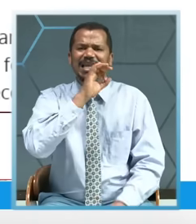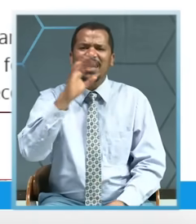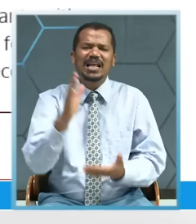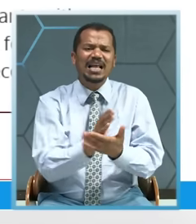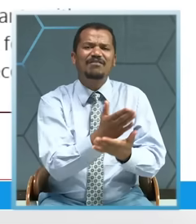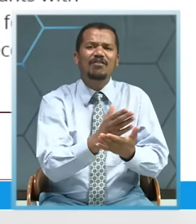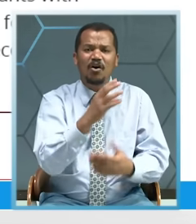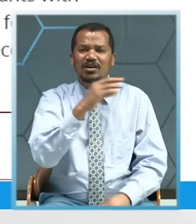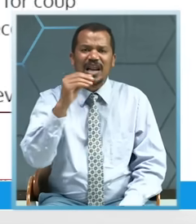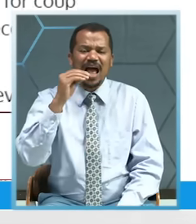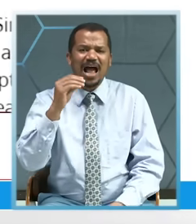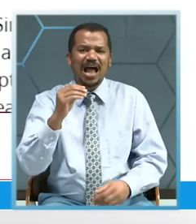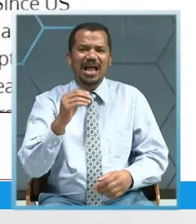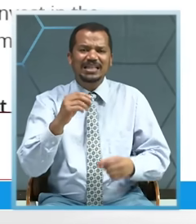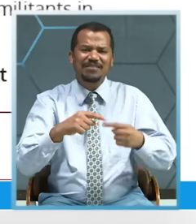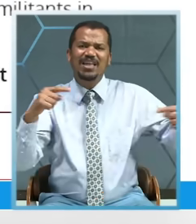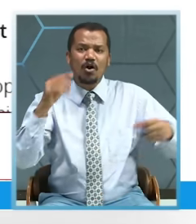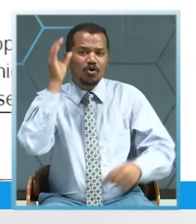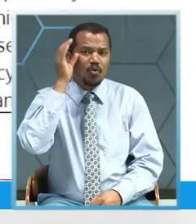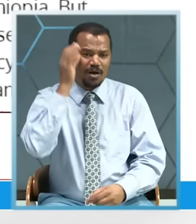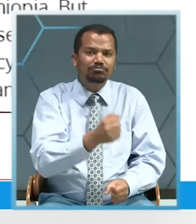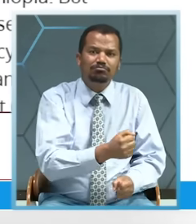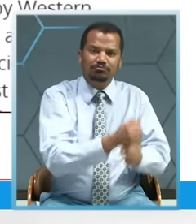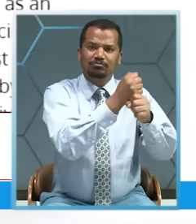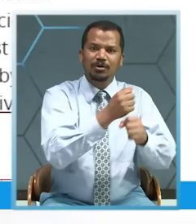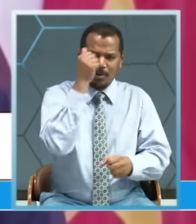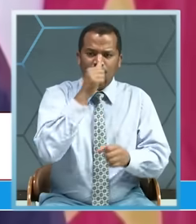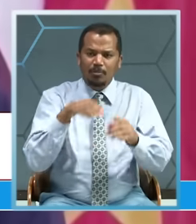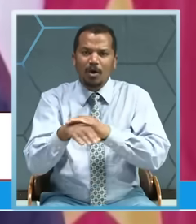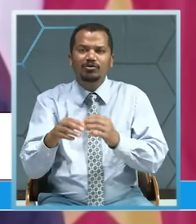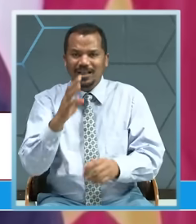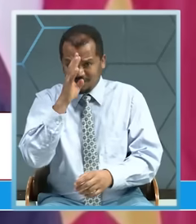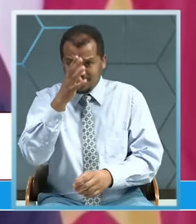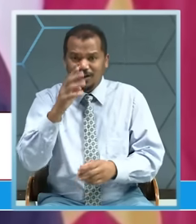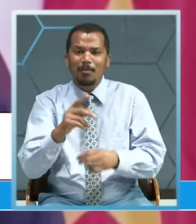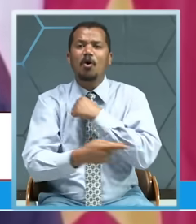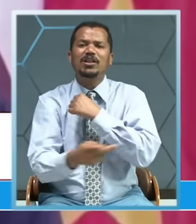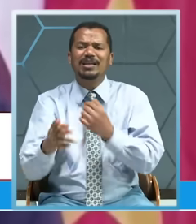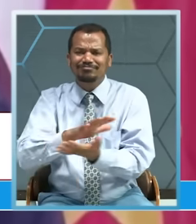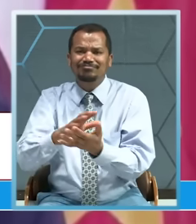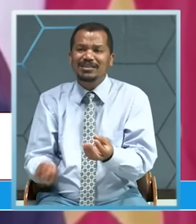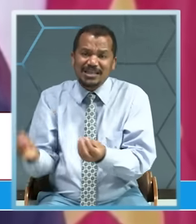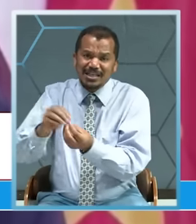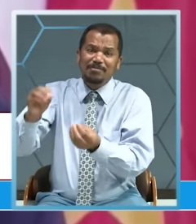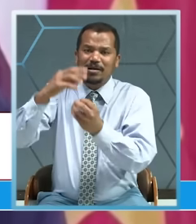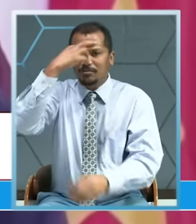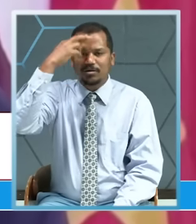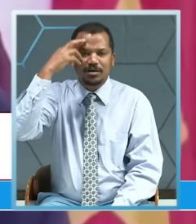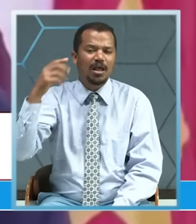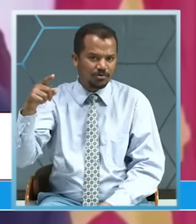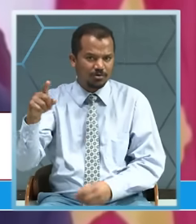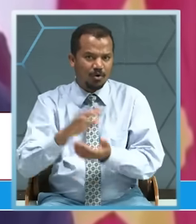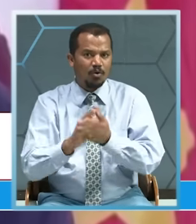ወደር የሌለው ከፋፋዩንና ጽንፈኛውን ህወሓትን በመደገፍ በኢትዮጵያ ውስጥ የተፈጠረው ፖለቲካዊ ምስቅልቅል